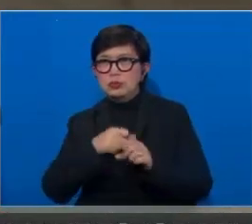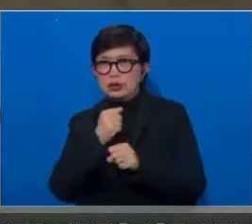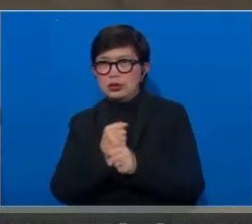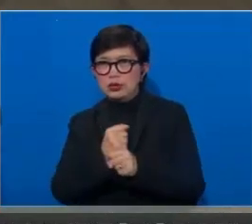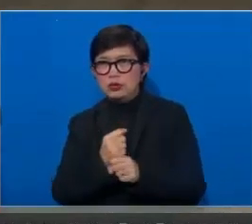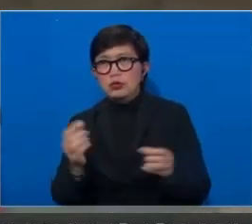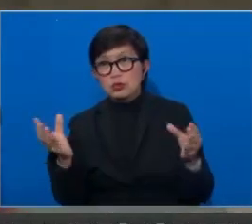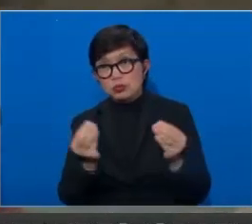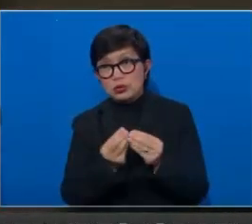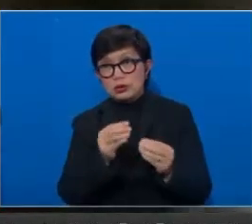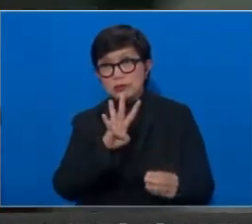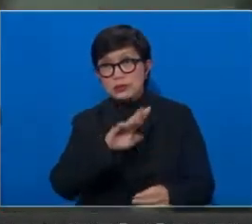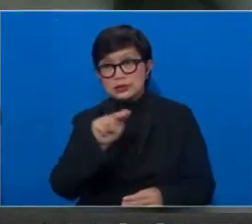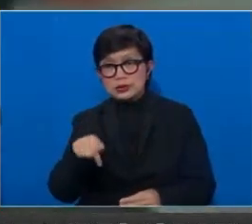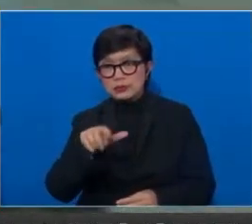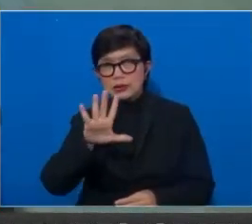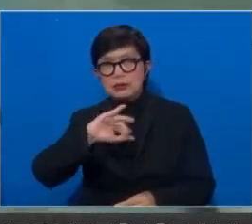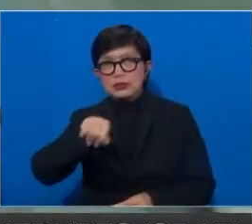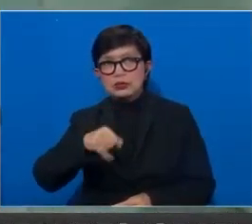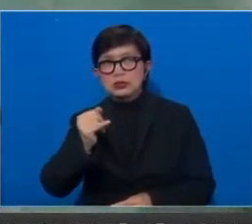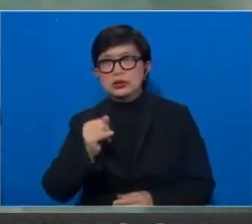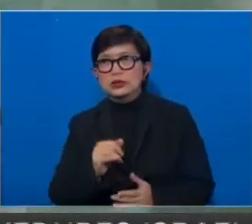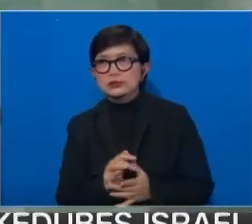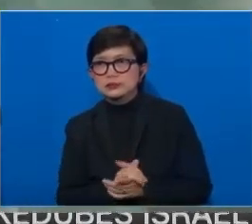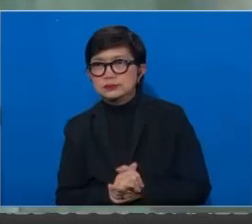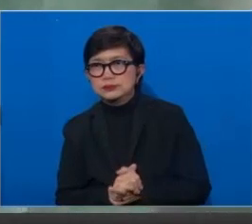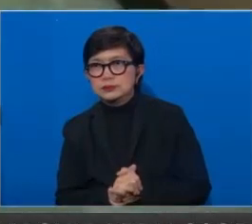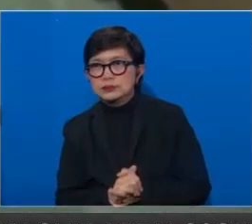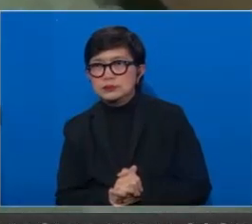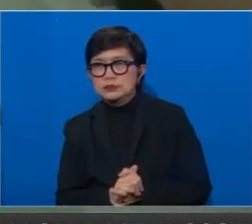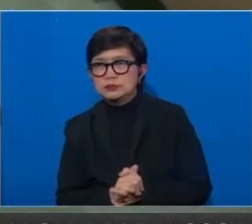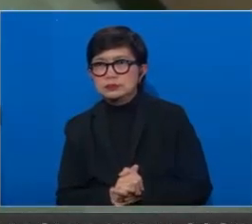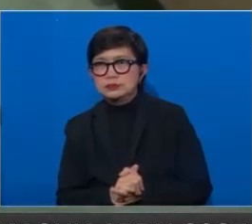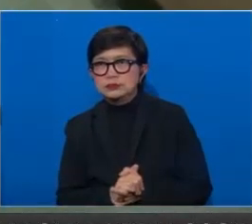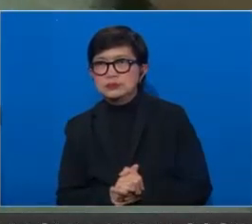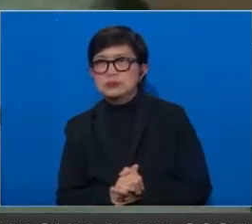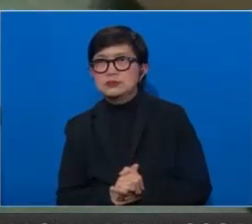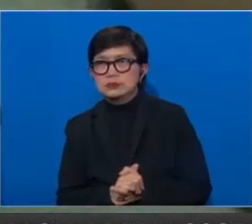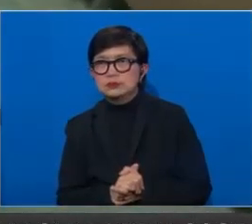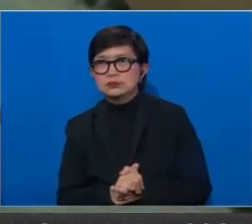20-25 kilogram. Tim Liputan, CNN Indonesia.